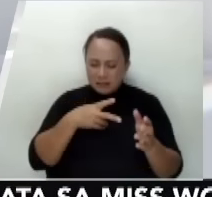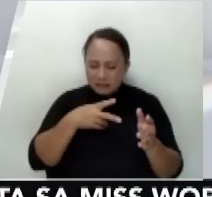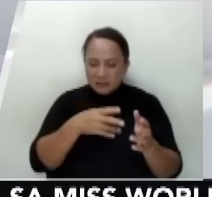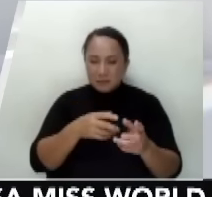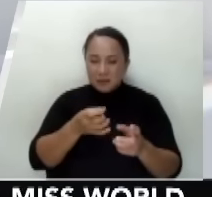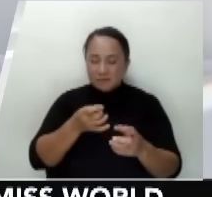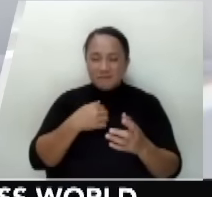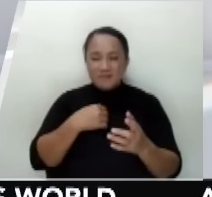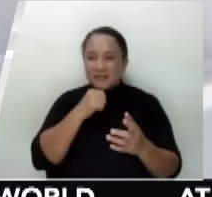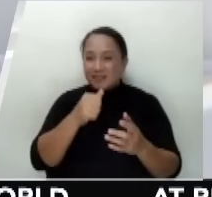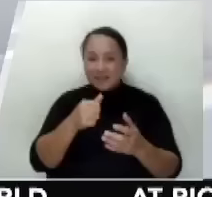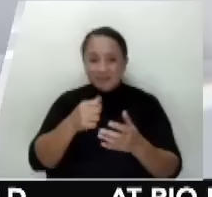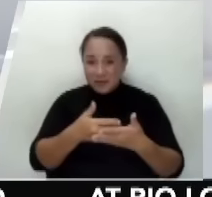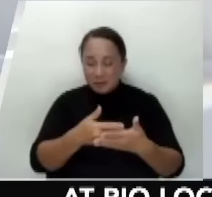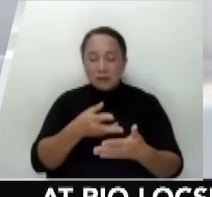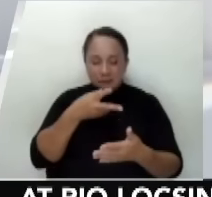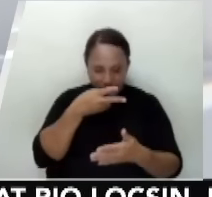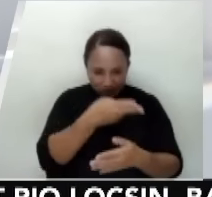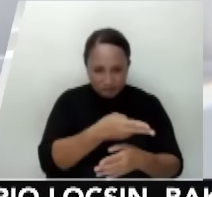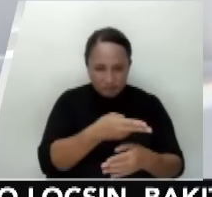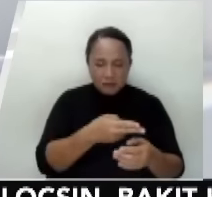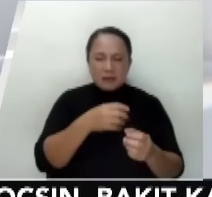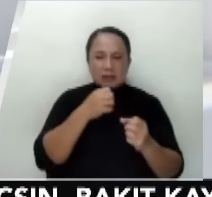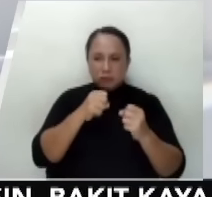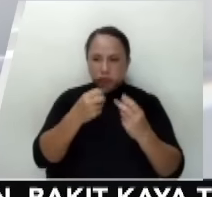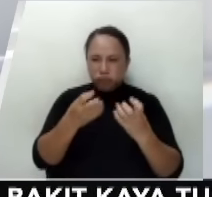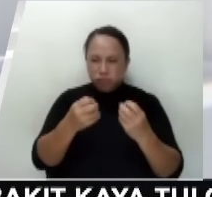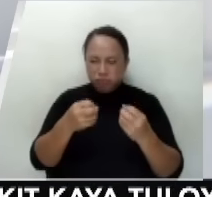Siyempre, hindi po sila dadami at hindi rin po